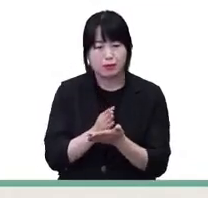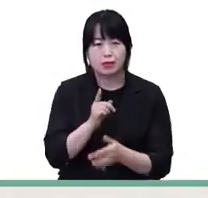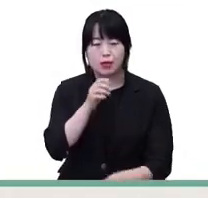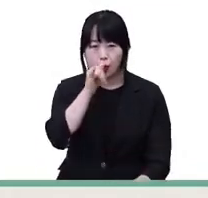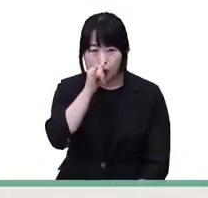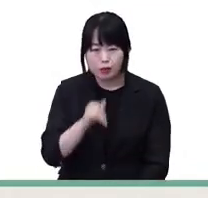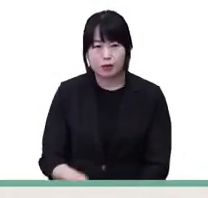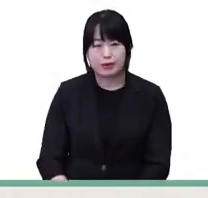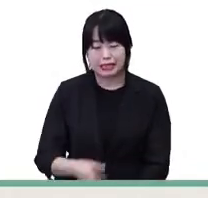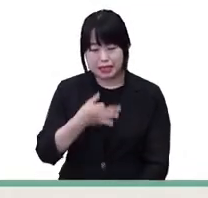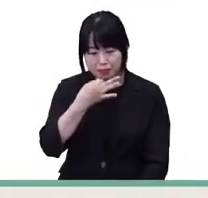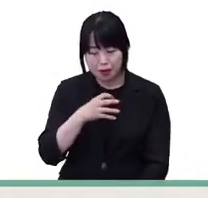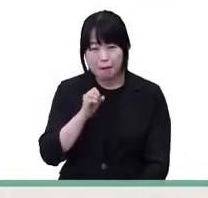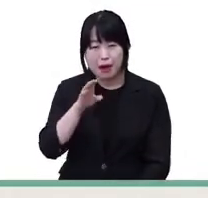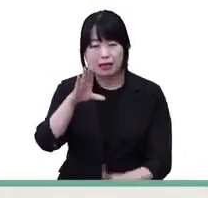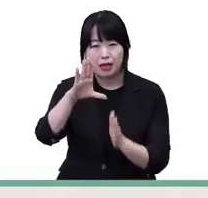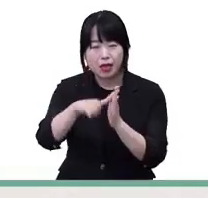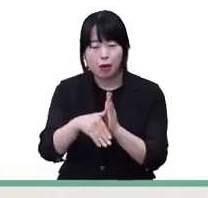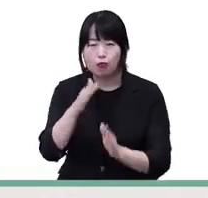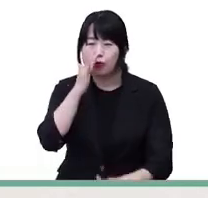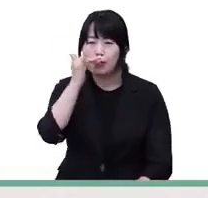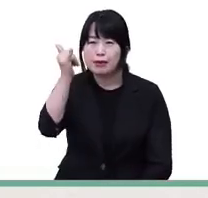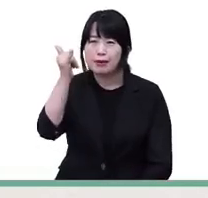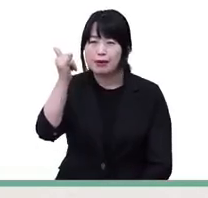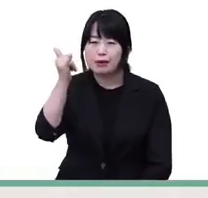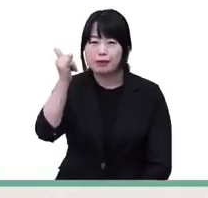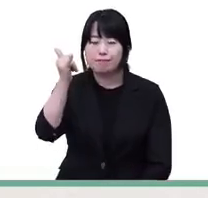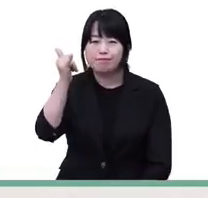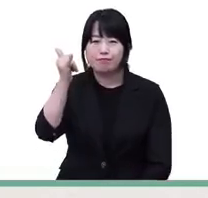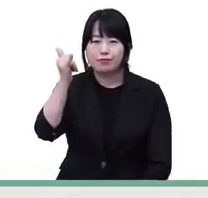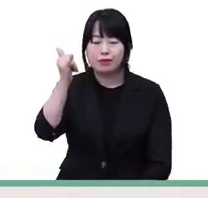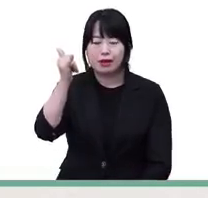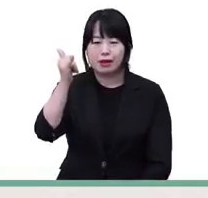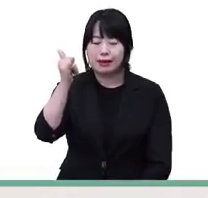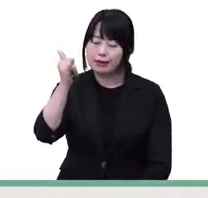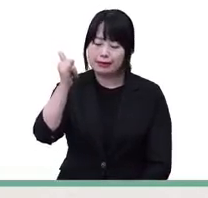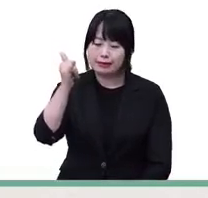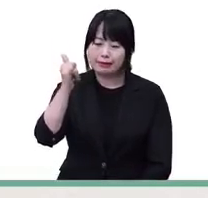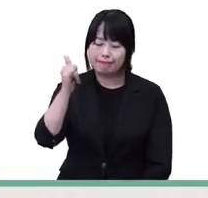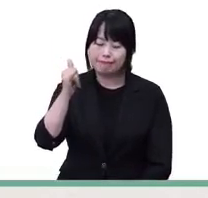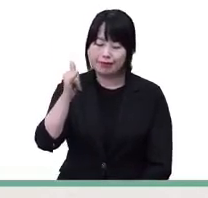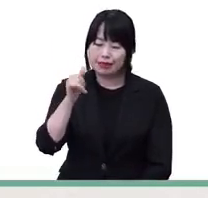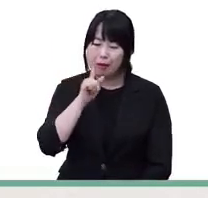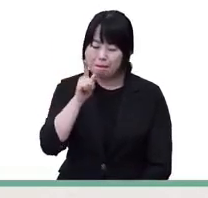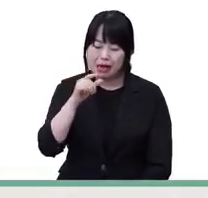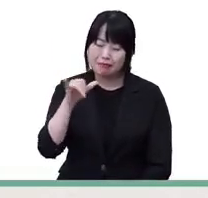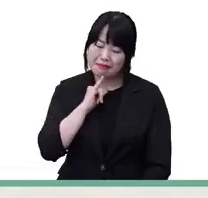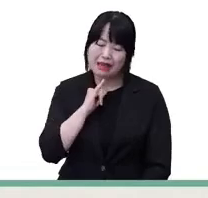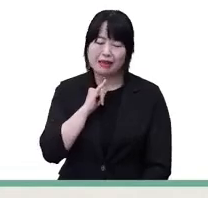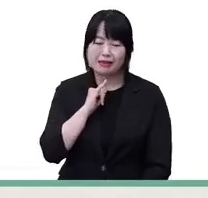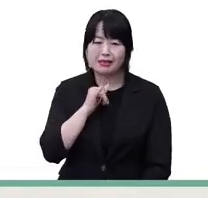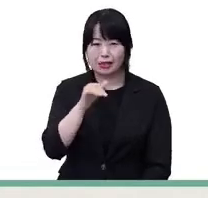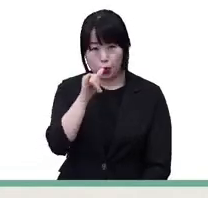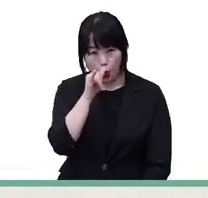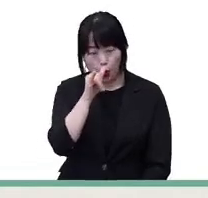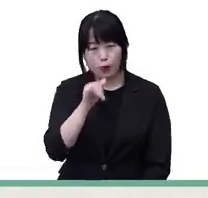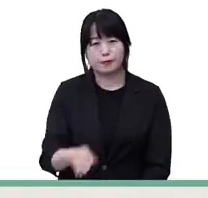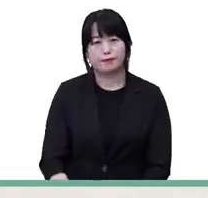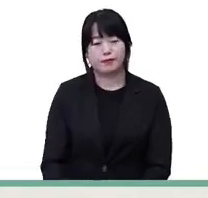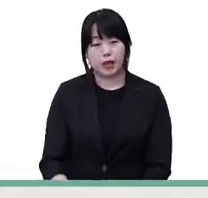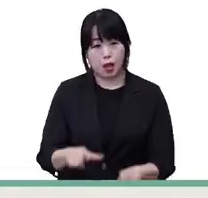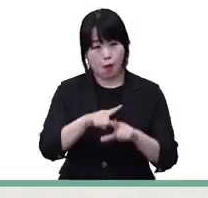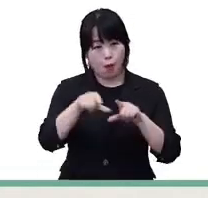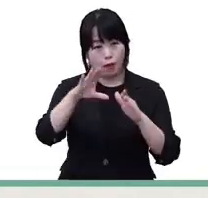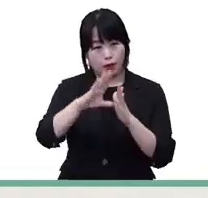또 힘든 점 이야기했는데 부모님이 괜히 이제 말했다 이런 느낌을 갖는다든지, 그리고